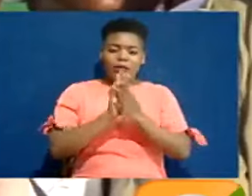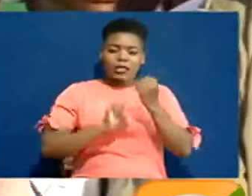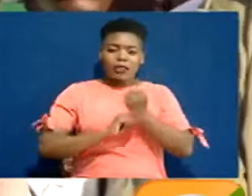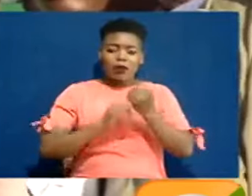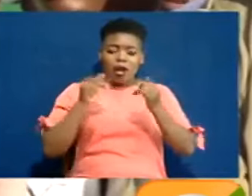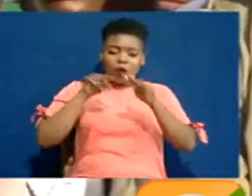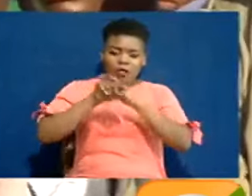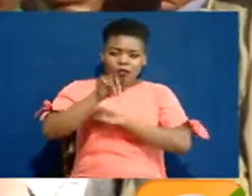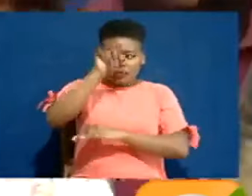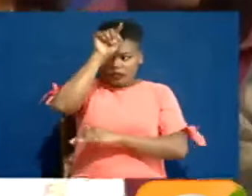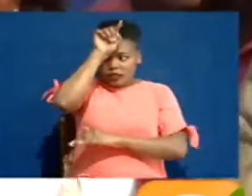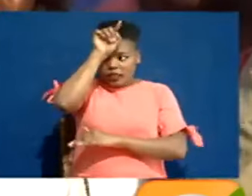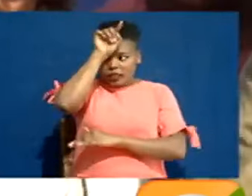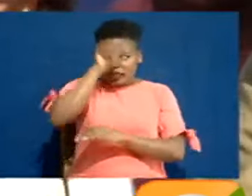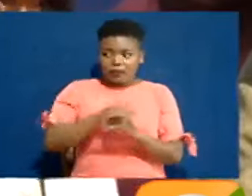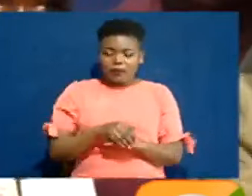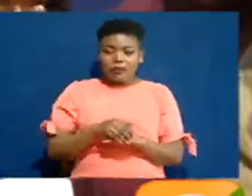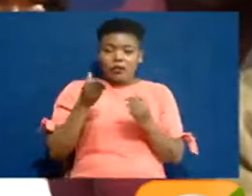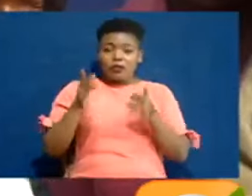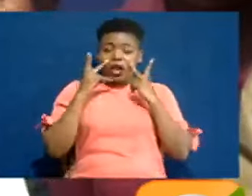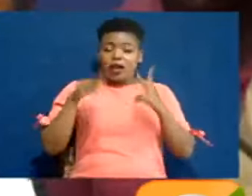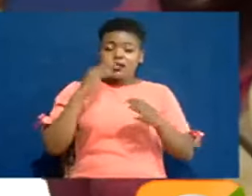mashishani sasa, watoto wametoka mashishani. Leo ndio nimeona